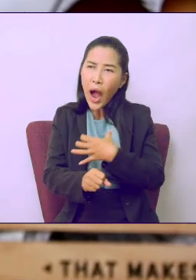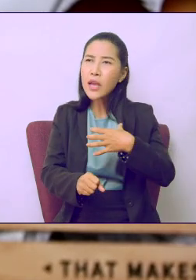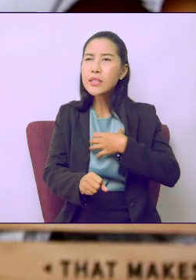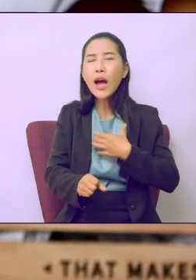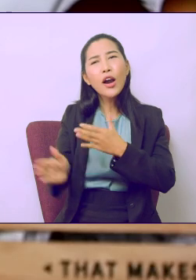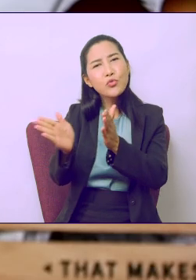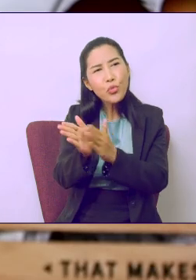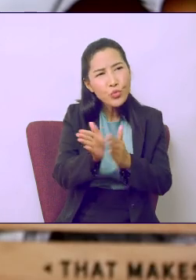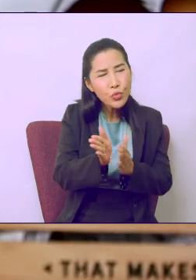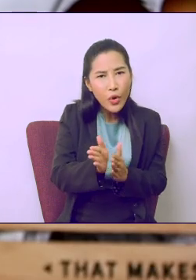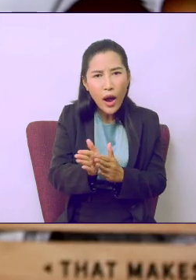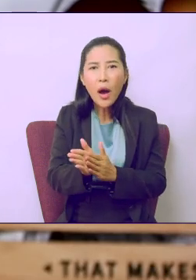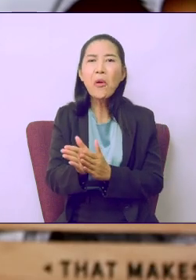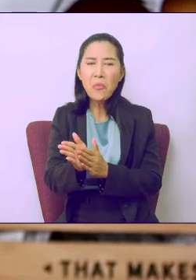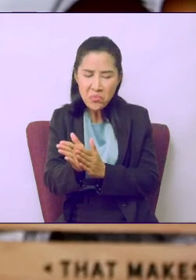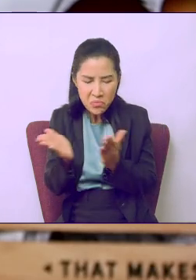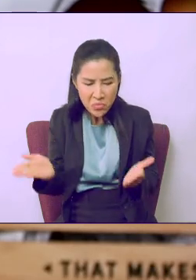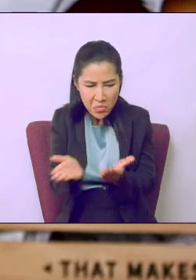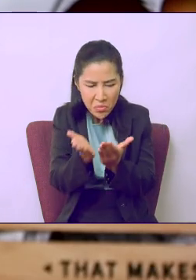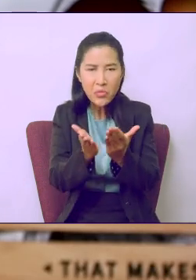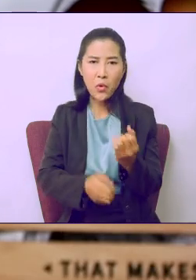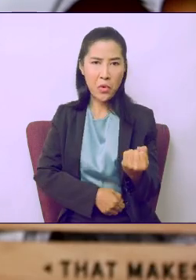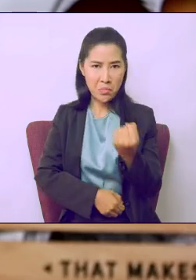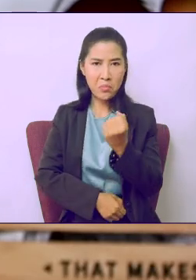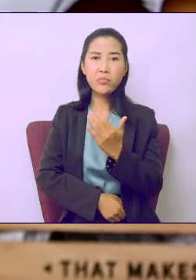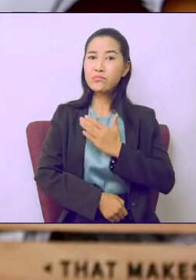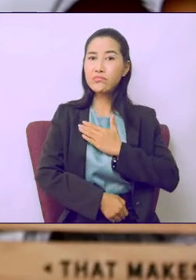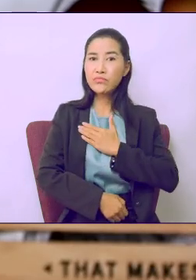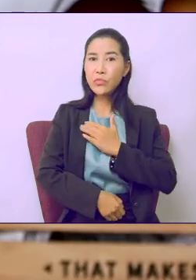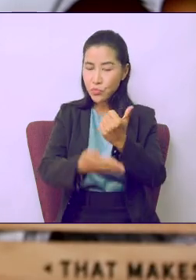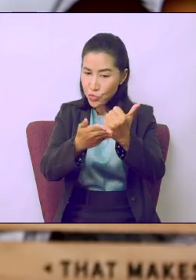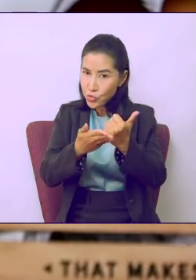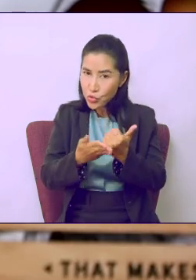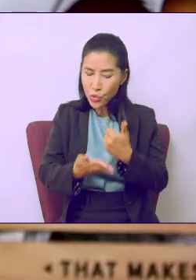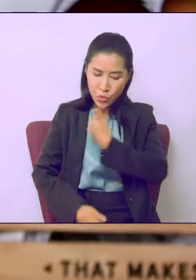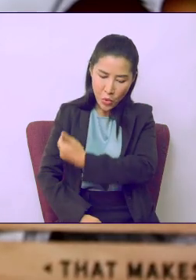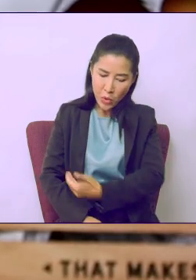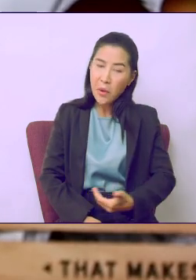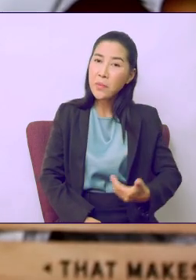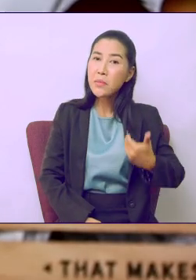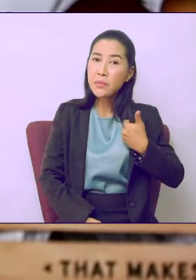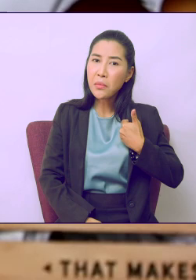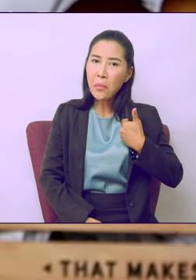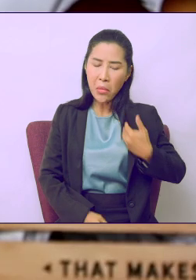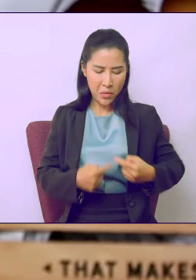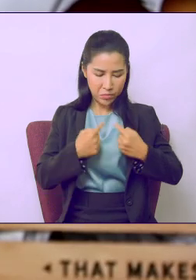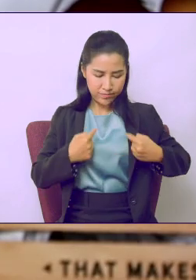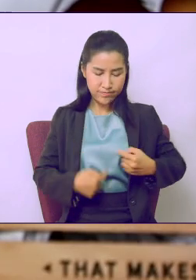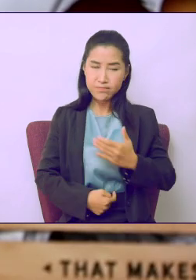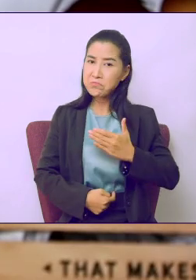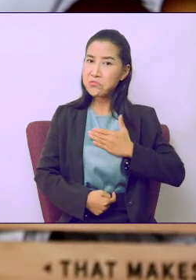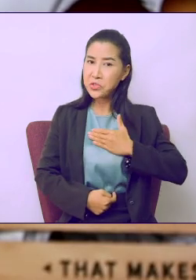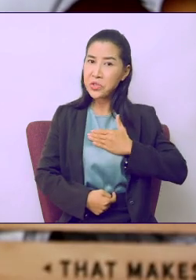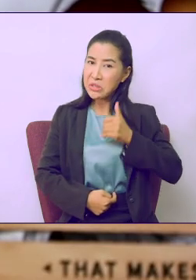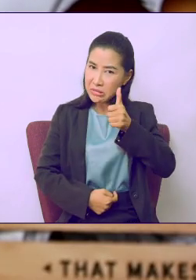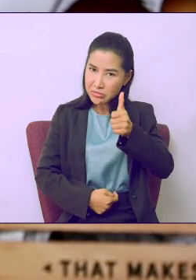ชมอย่างเงี้ยนะครับแล้วก็เสริมสร้างความมั่นใจในตนเองแล้วก็อ่าทำให้นะครับสุขภาพจิตของน้องๆเนี่ย